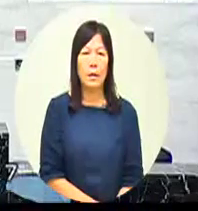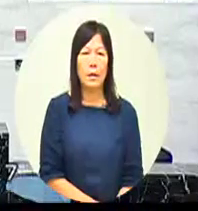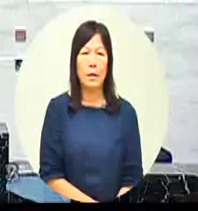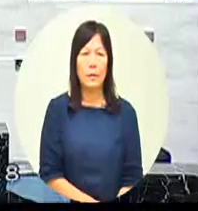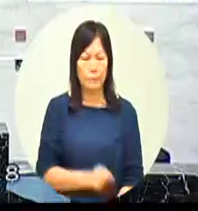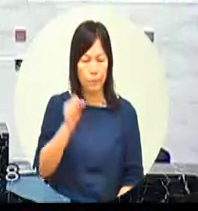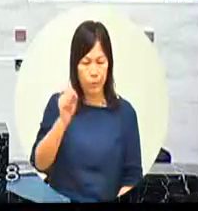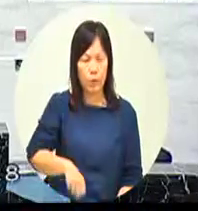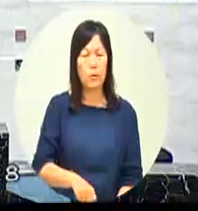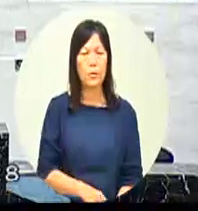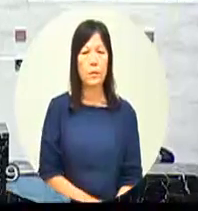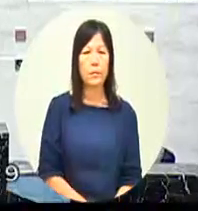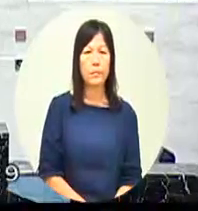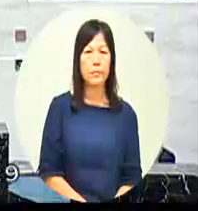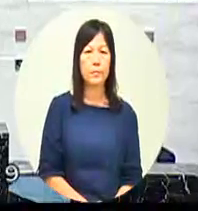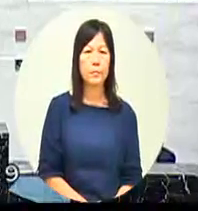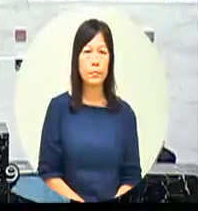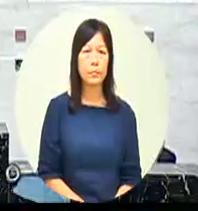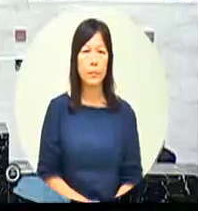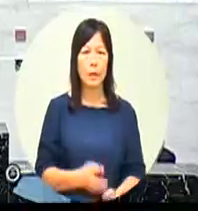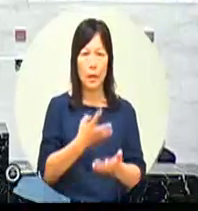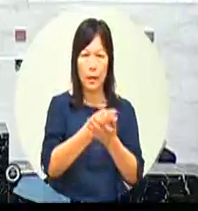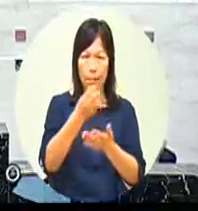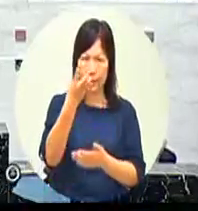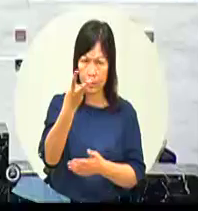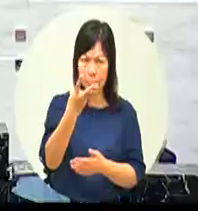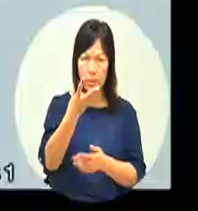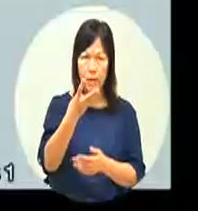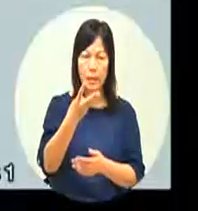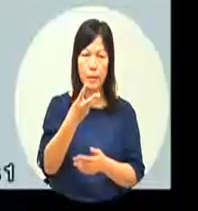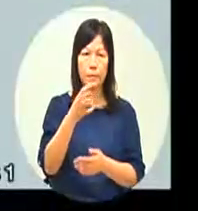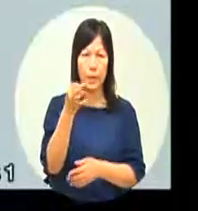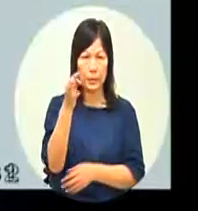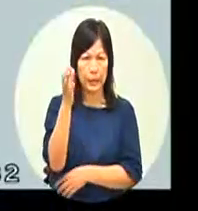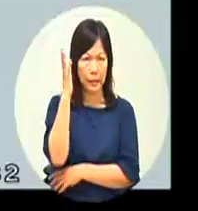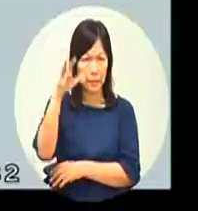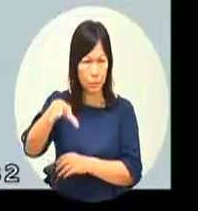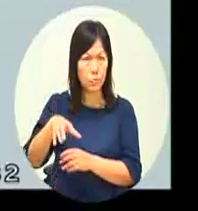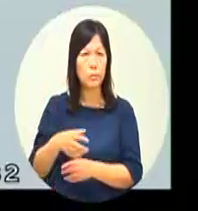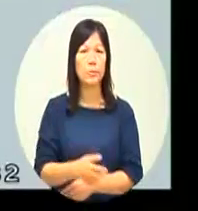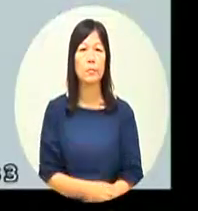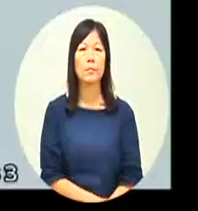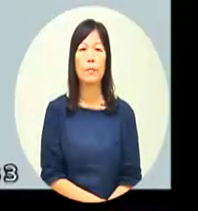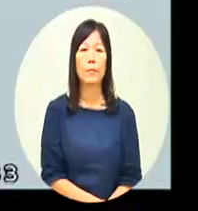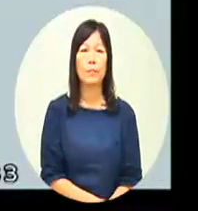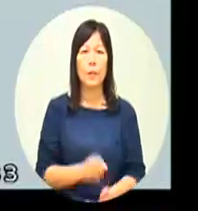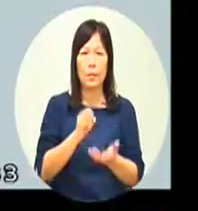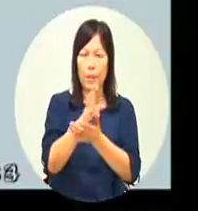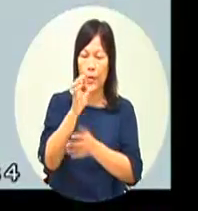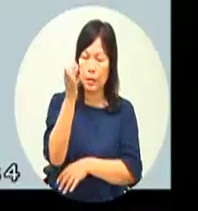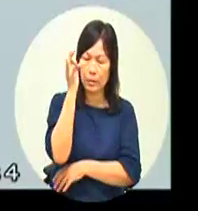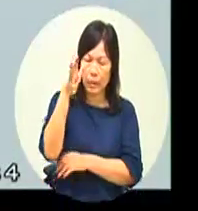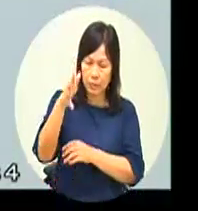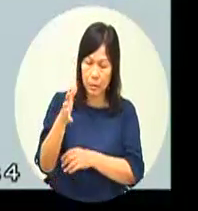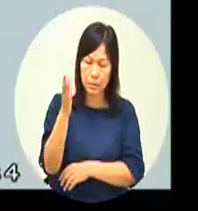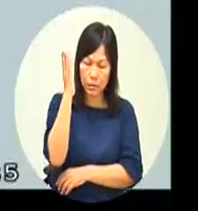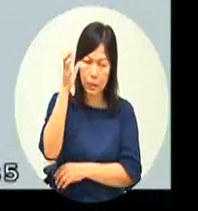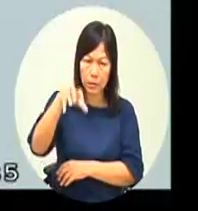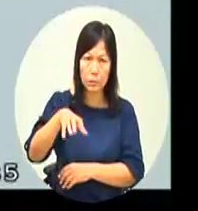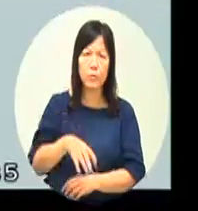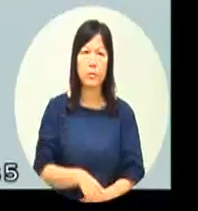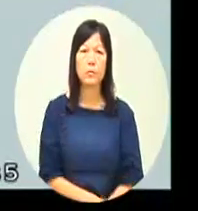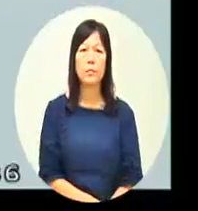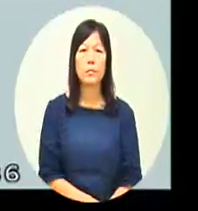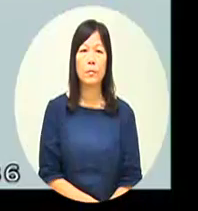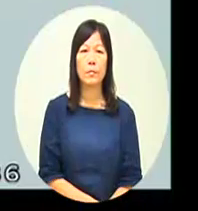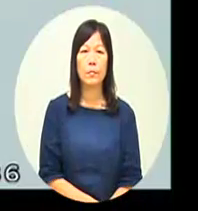准予备查。 案号三，类别财经，报告机关高雄市政府财政局，案